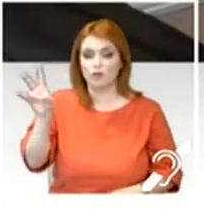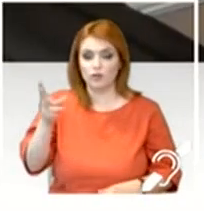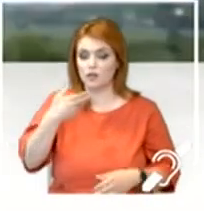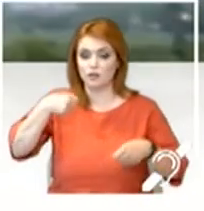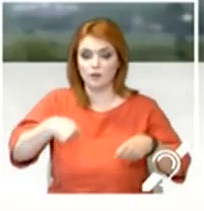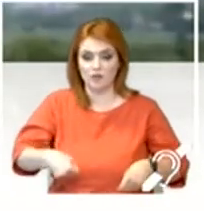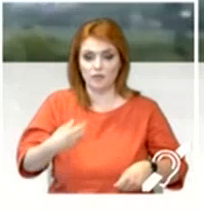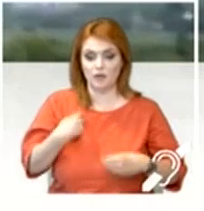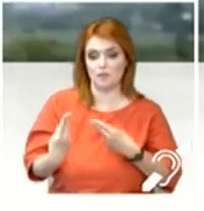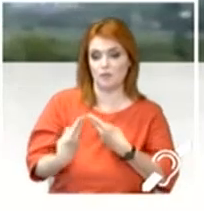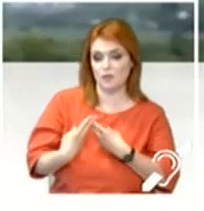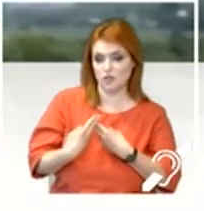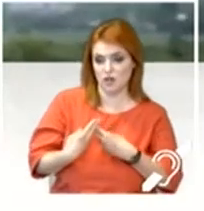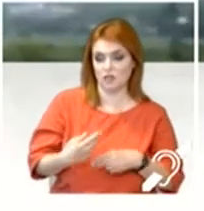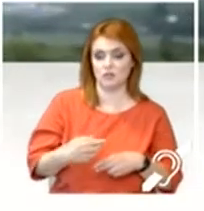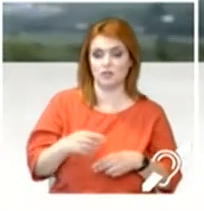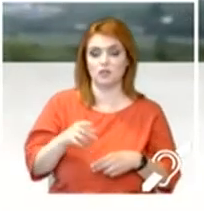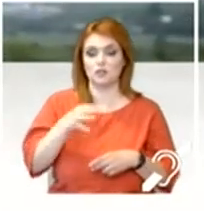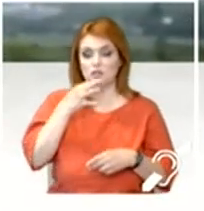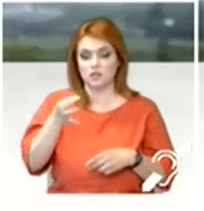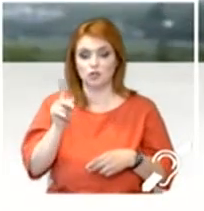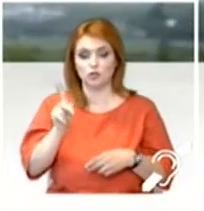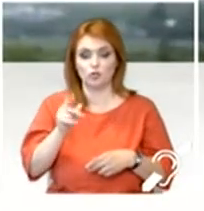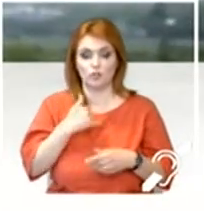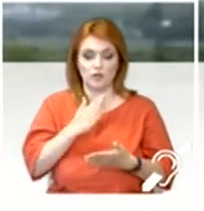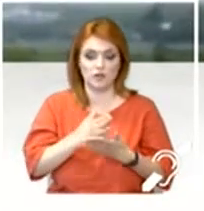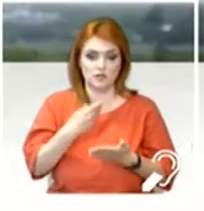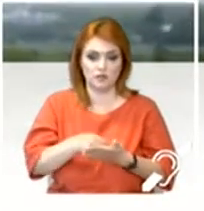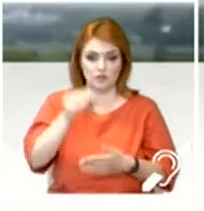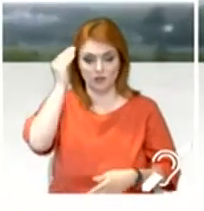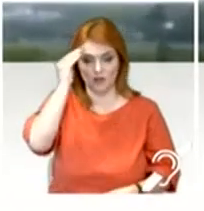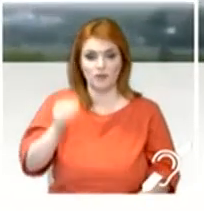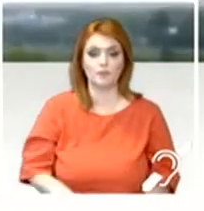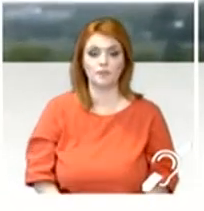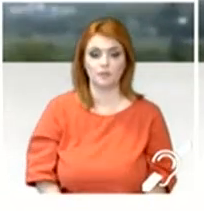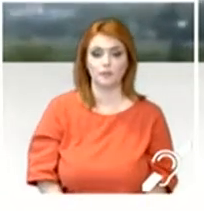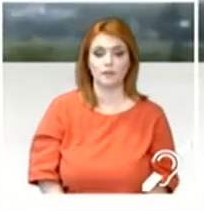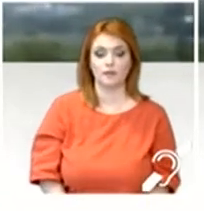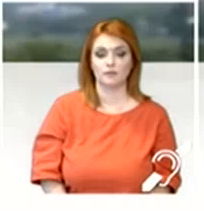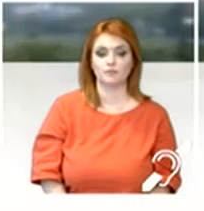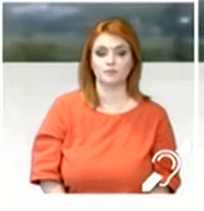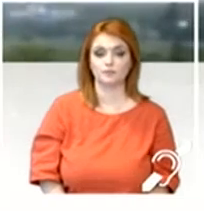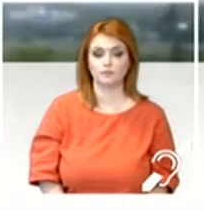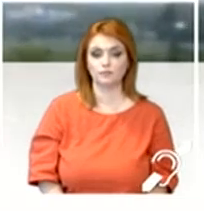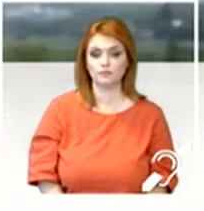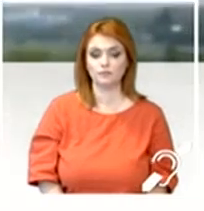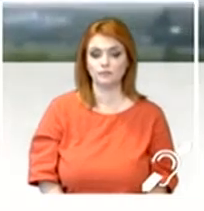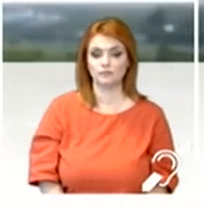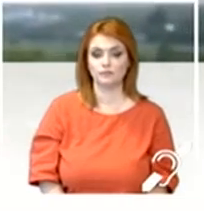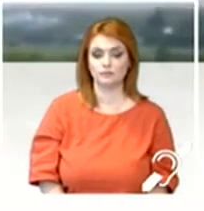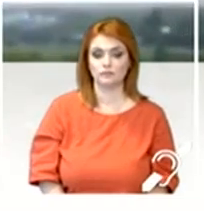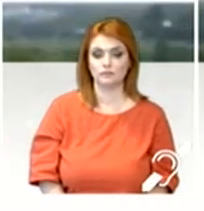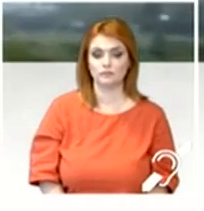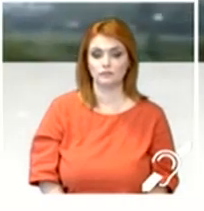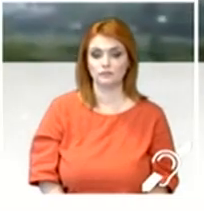îndrumarul nostru și după tot care este toate liturghiile care le avem, este scris să pomenești patriarhul. Noi îl avem până pe el. Când va fi